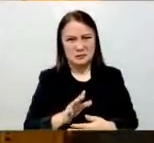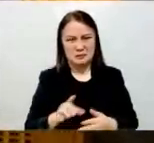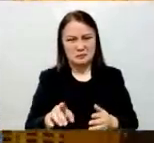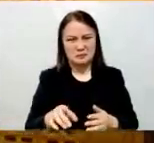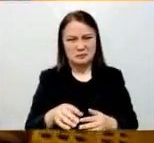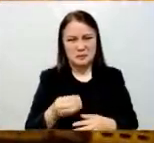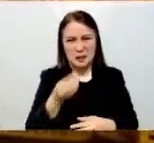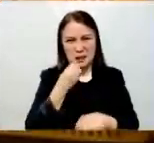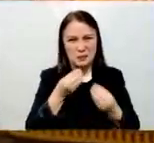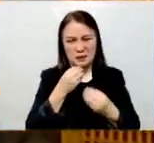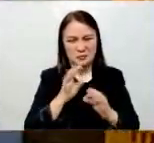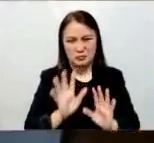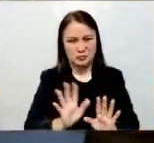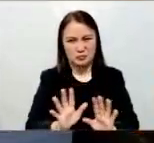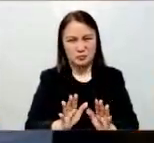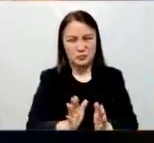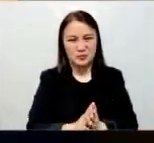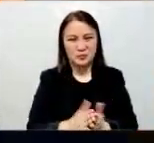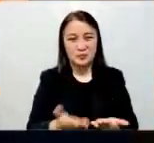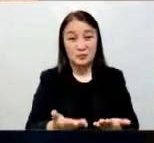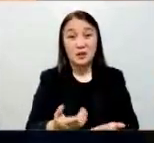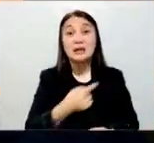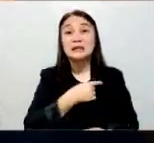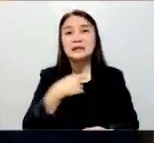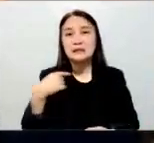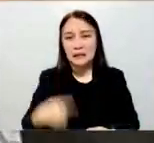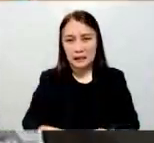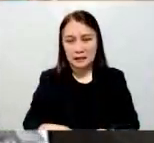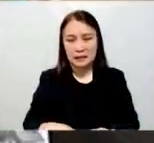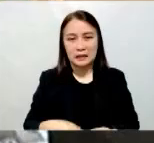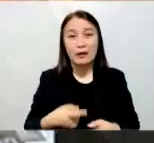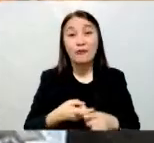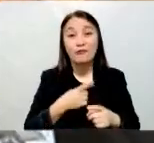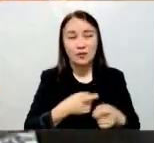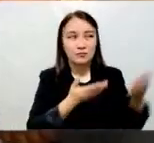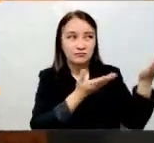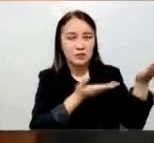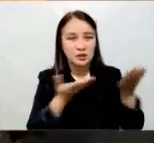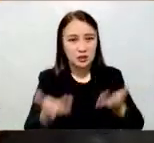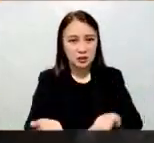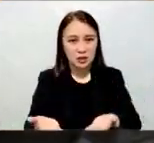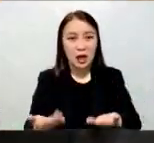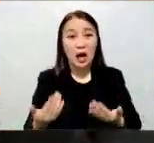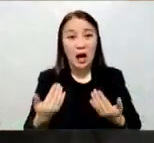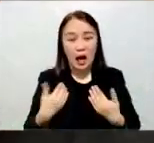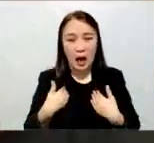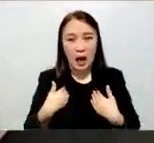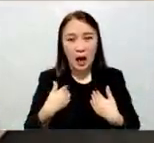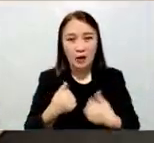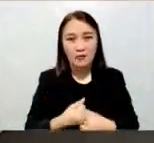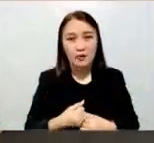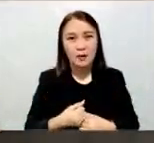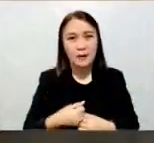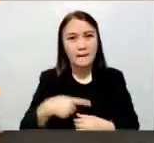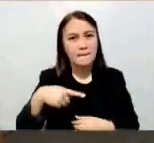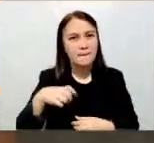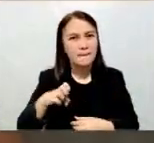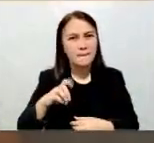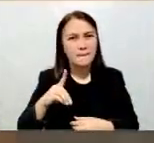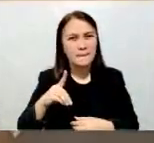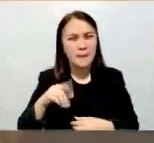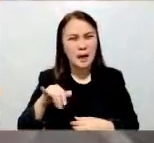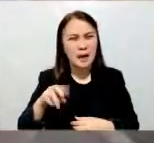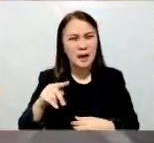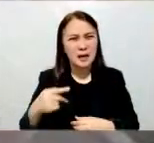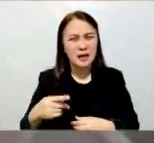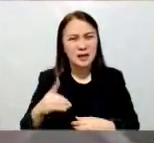DA, hinihinalang galing China ang mga produktong nasabat. May mga Peking duck din na nakita kahit pa nakaban ito sa bansa dahil sa banta